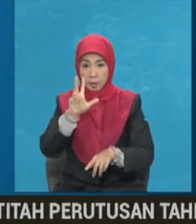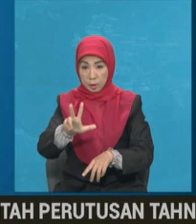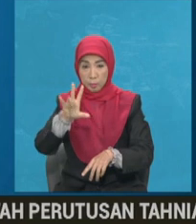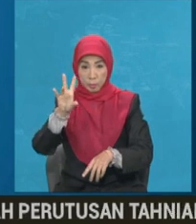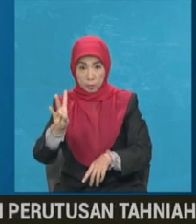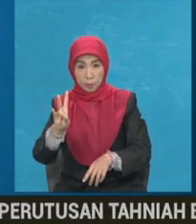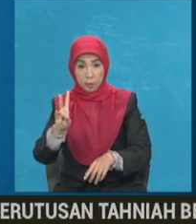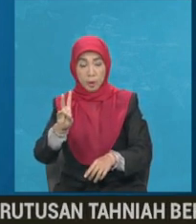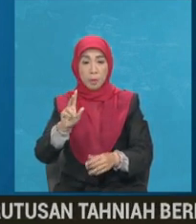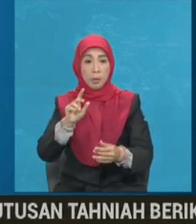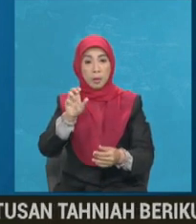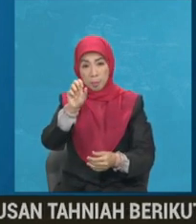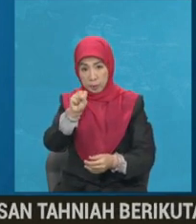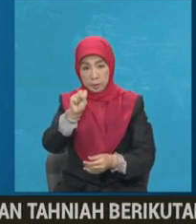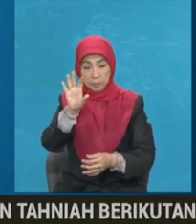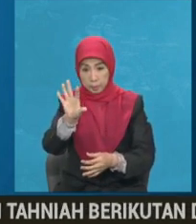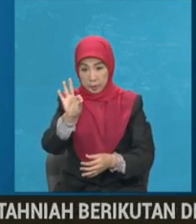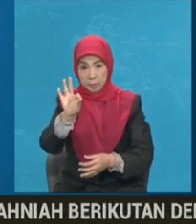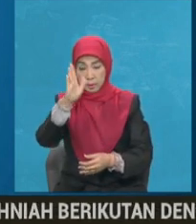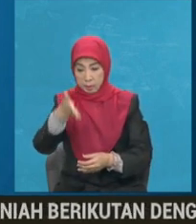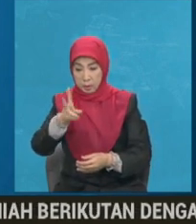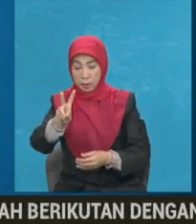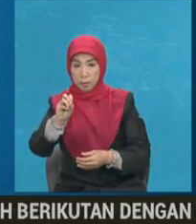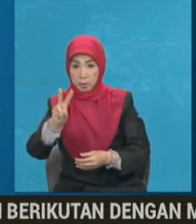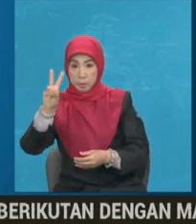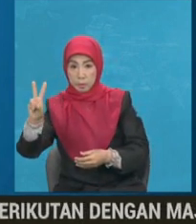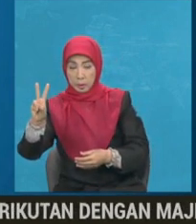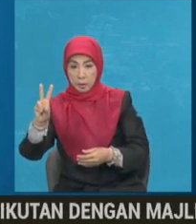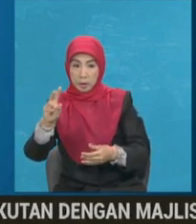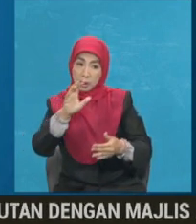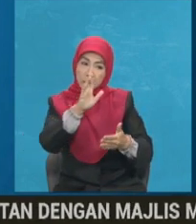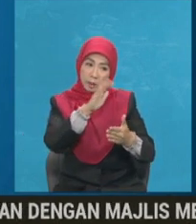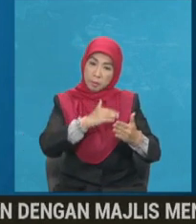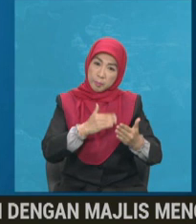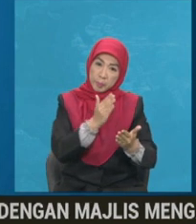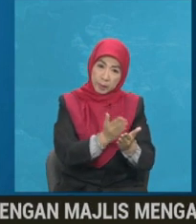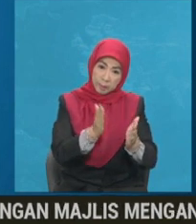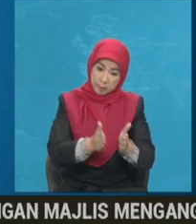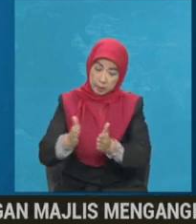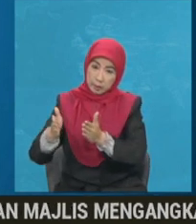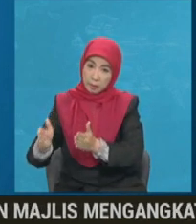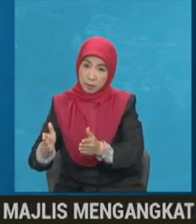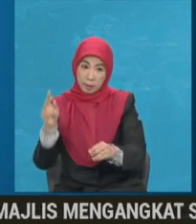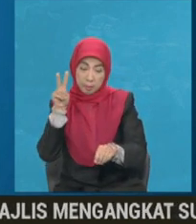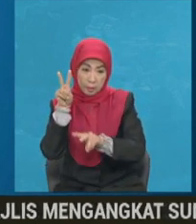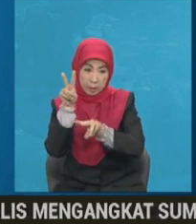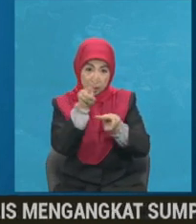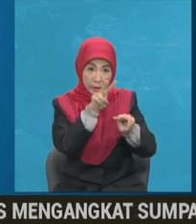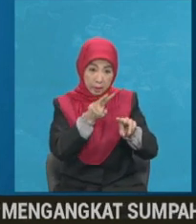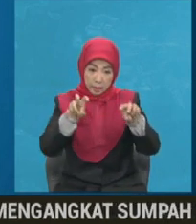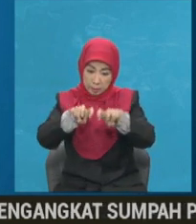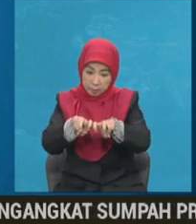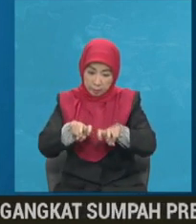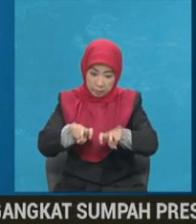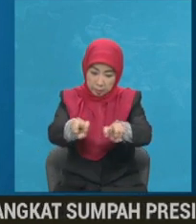pada September 2022 Sebagai sebagian dari bagenda Presiden kemunculan itu menyaksikan Mizwar meja